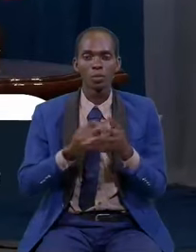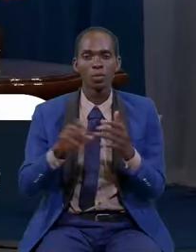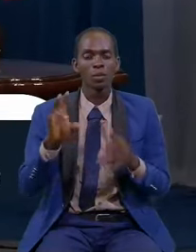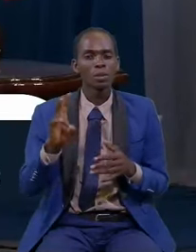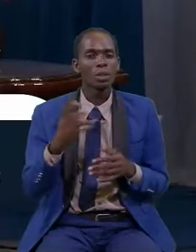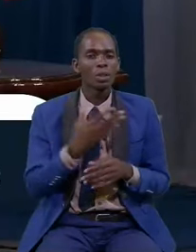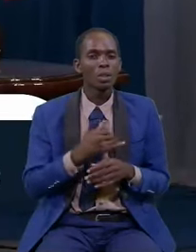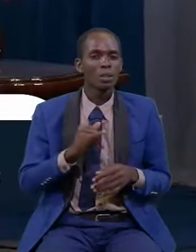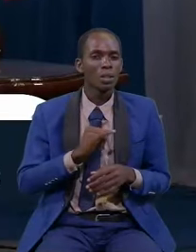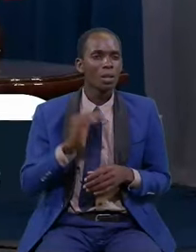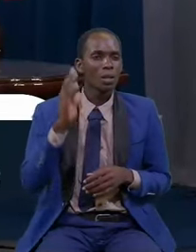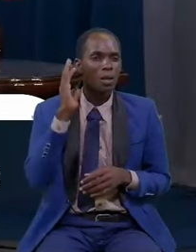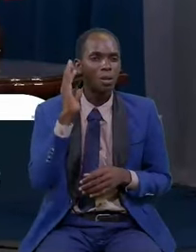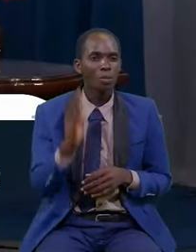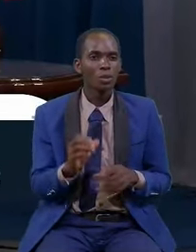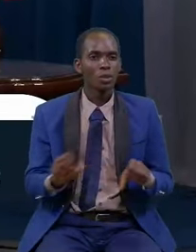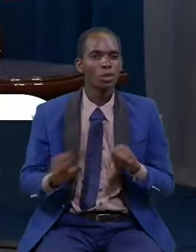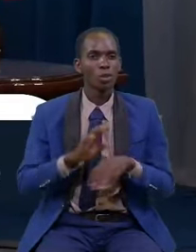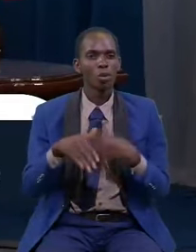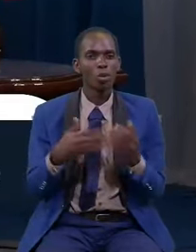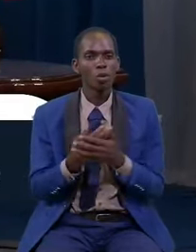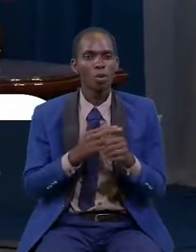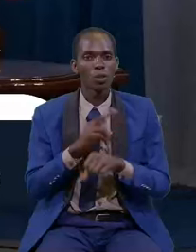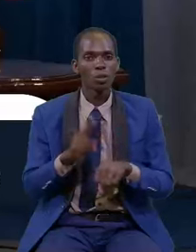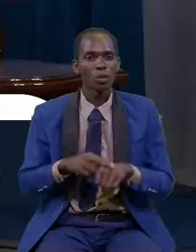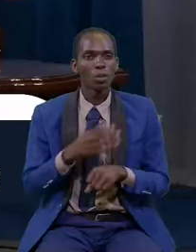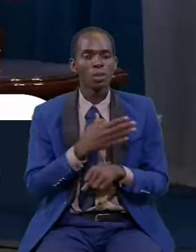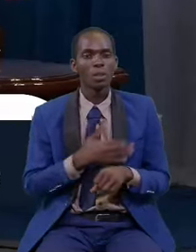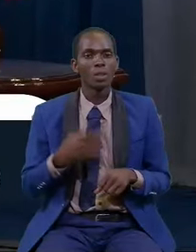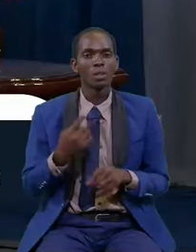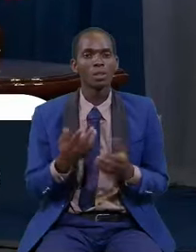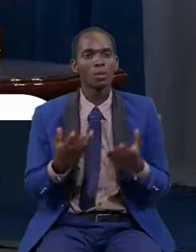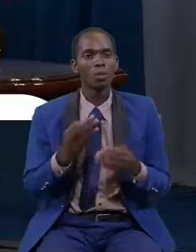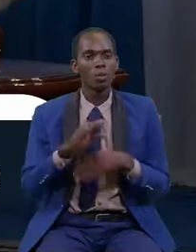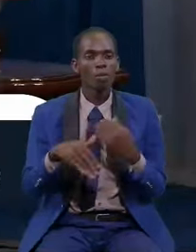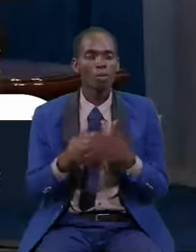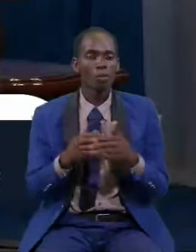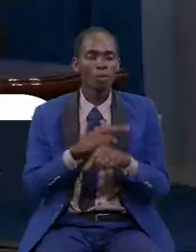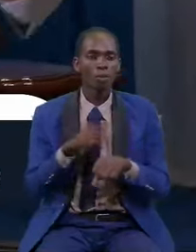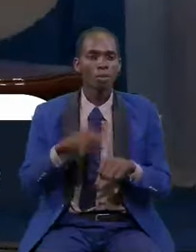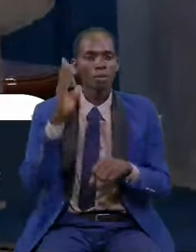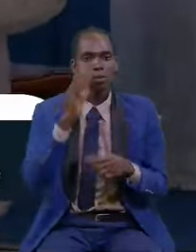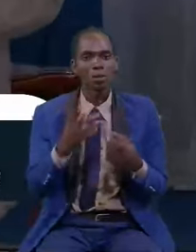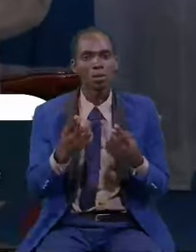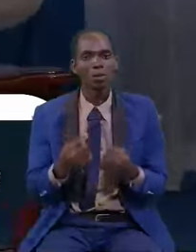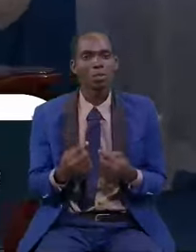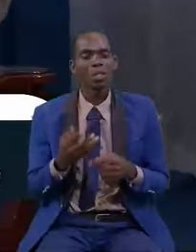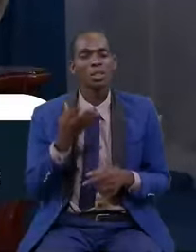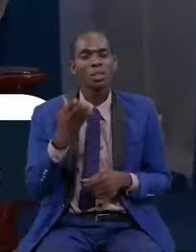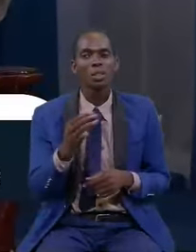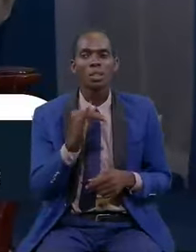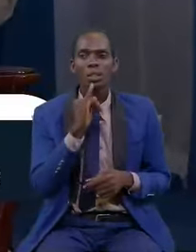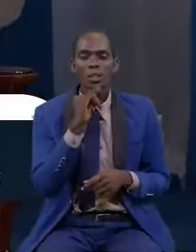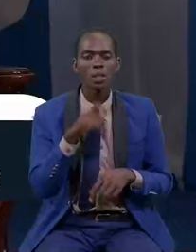J'ébranlerai toutes les nations. Les trésors de toutes les nations viendront. Il y a un